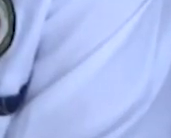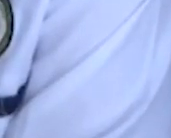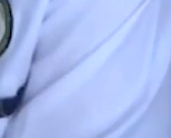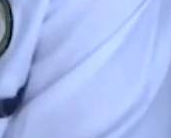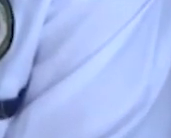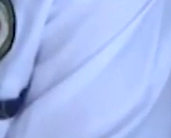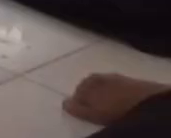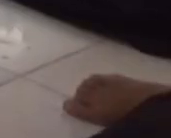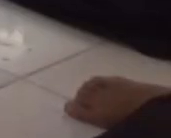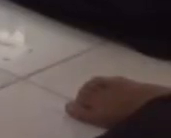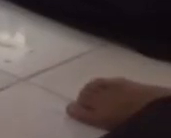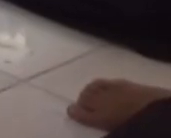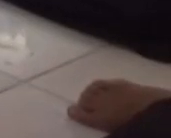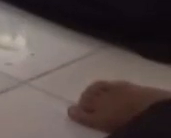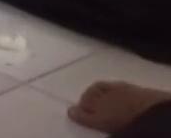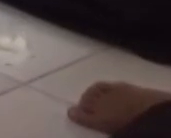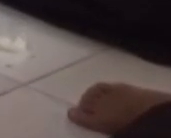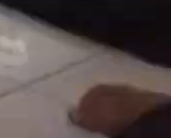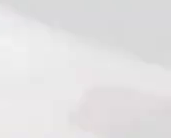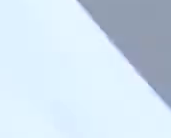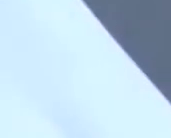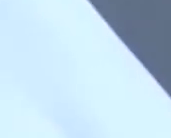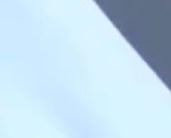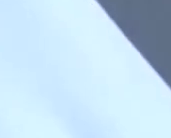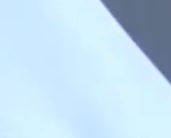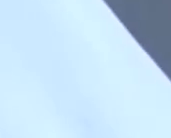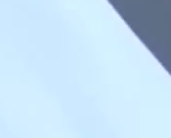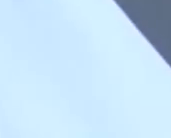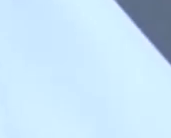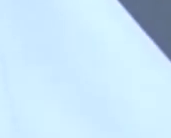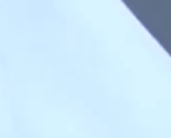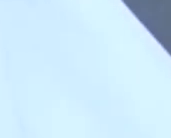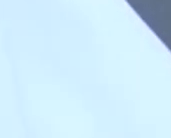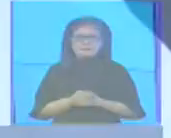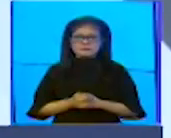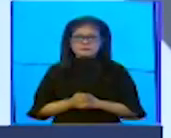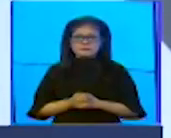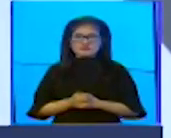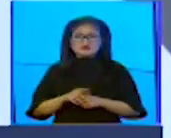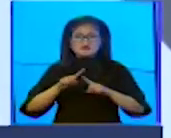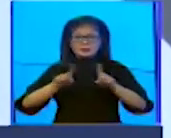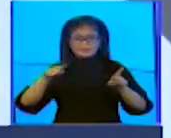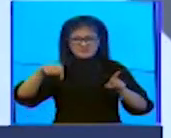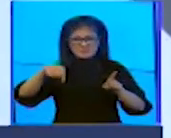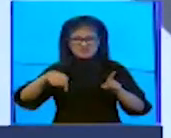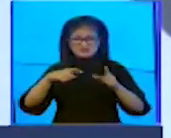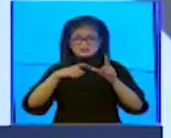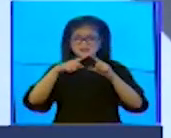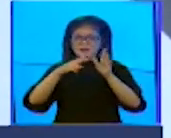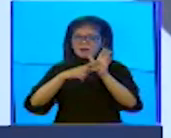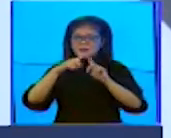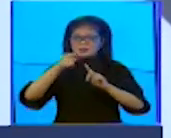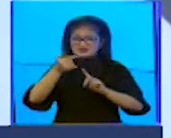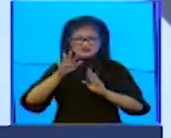harapan khusus dari para santri. Memang bukan untuk santri saja ya, tapi untuk semua. Ini adalah